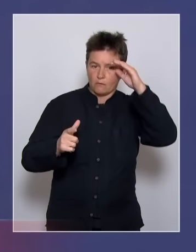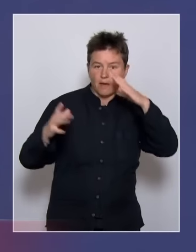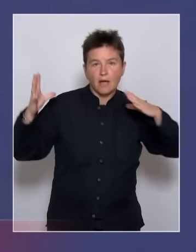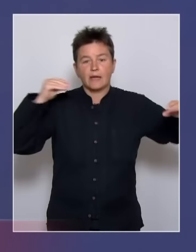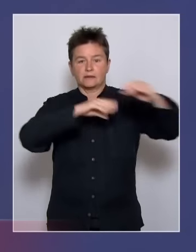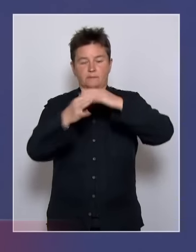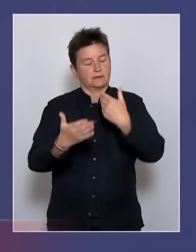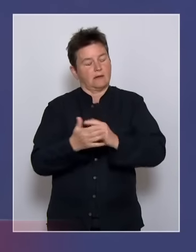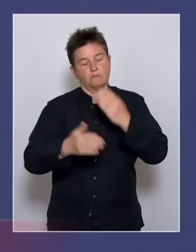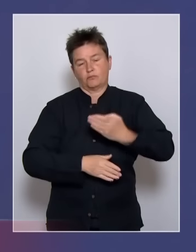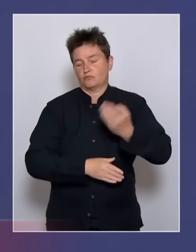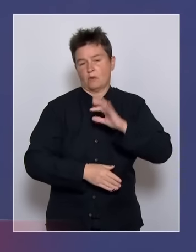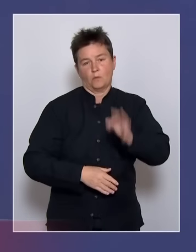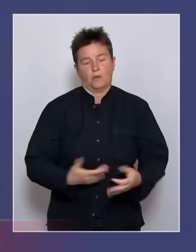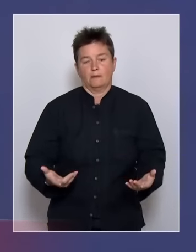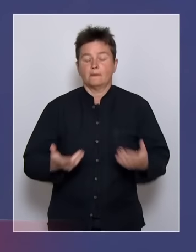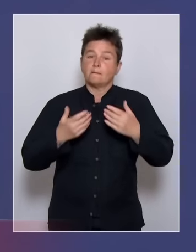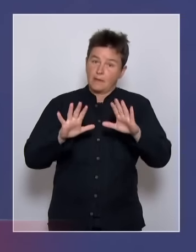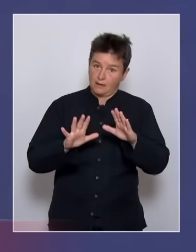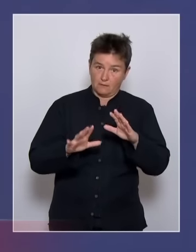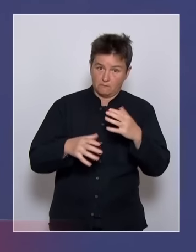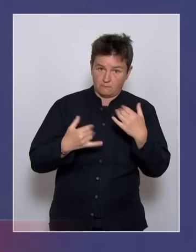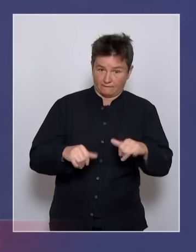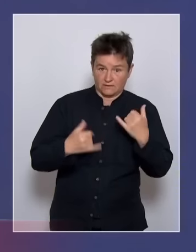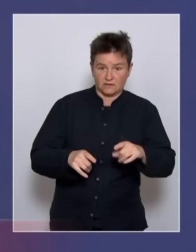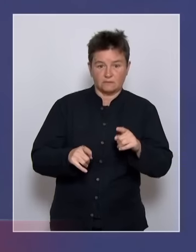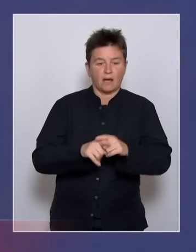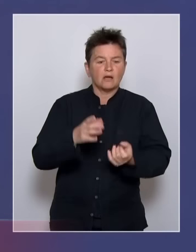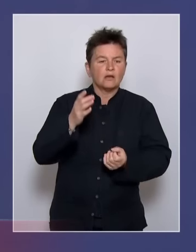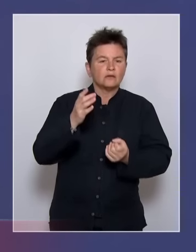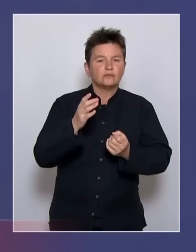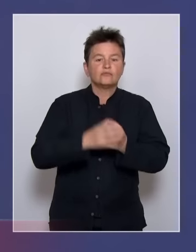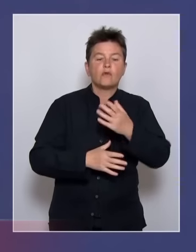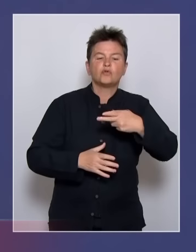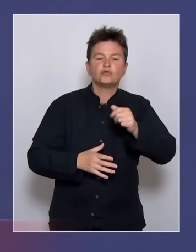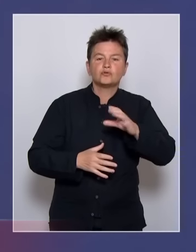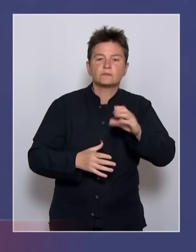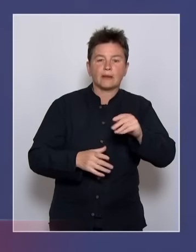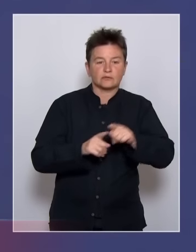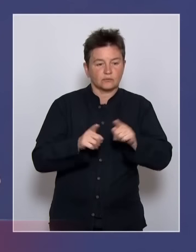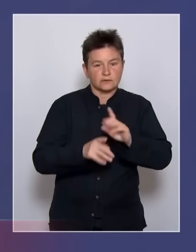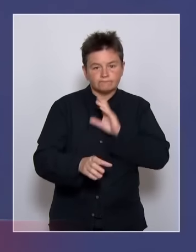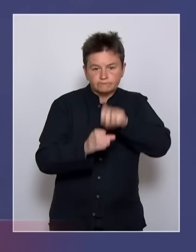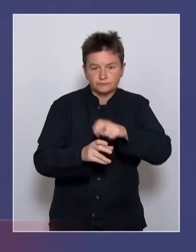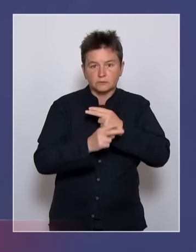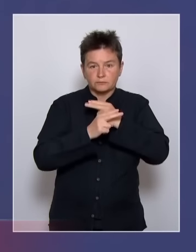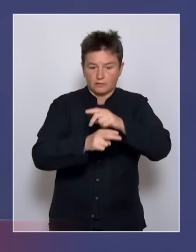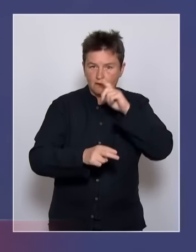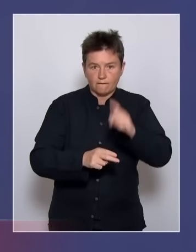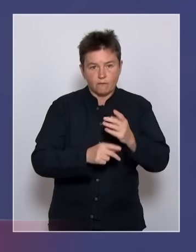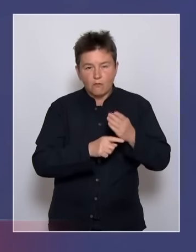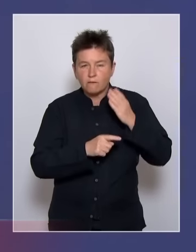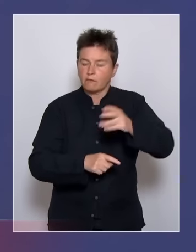Nécessité absolue. Mais il nous faut, au-delà du New Space aux missions spatiales embarquées, avoir une Europe de l'ambition spatiale.